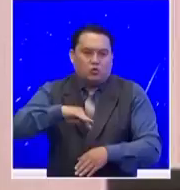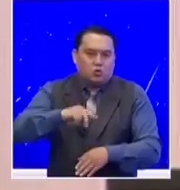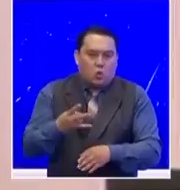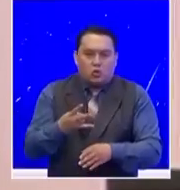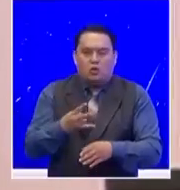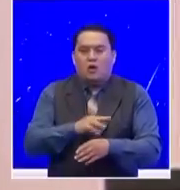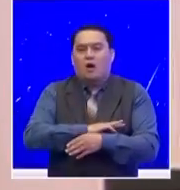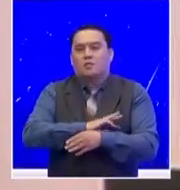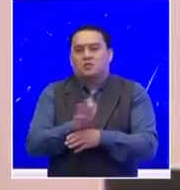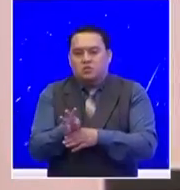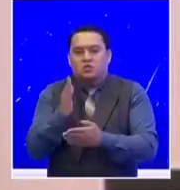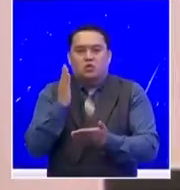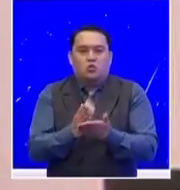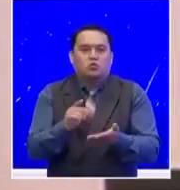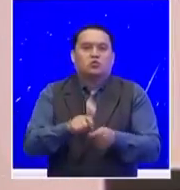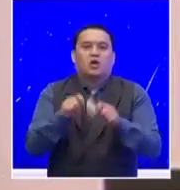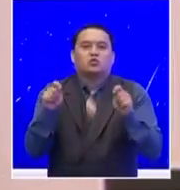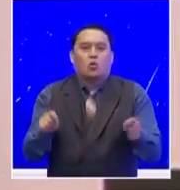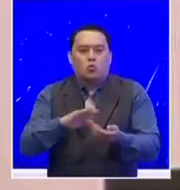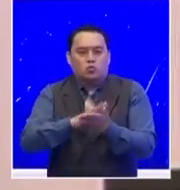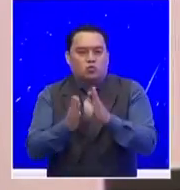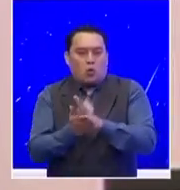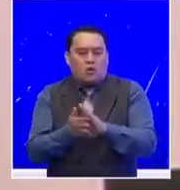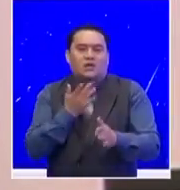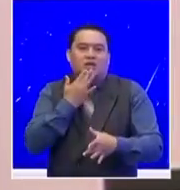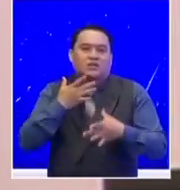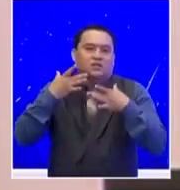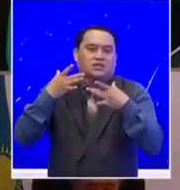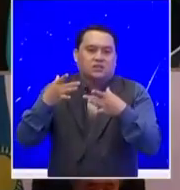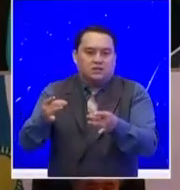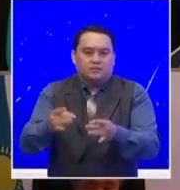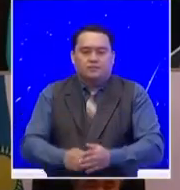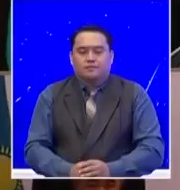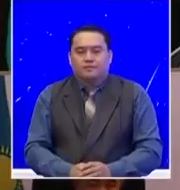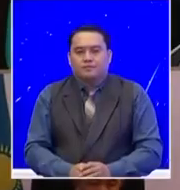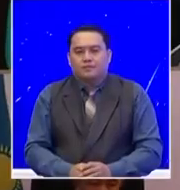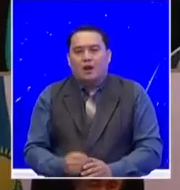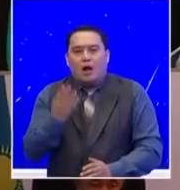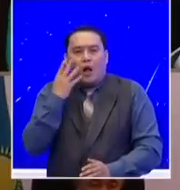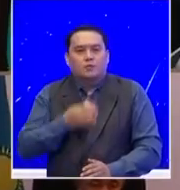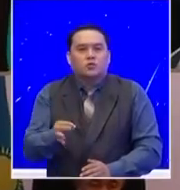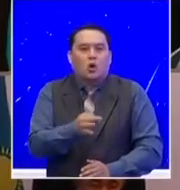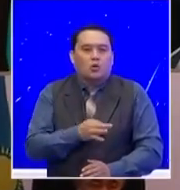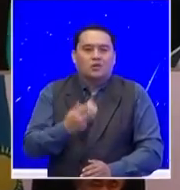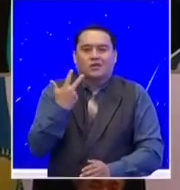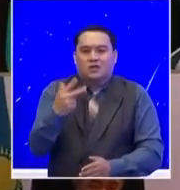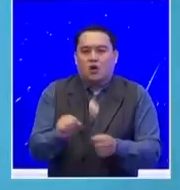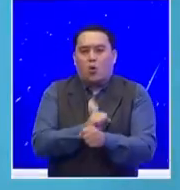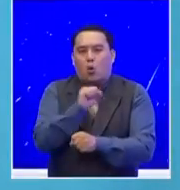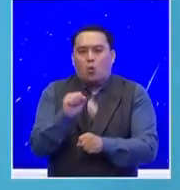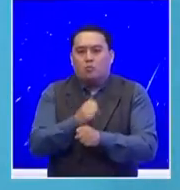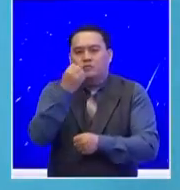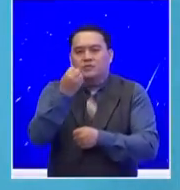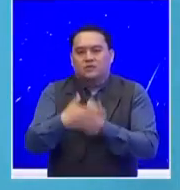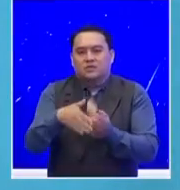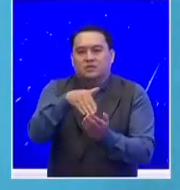и, соответственно, создаем уже условия для дальнейшей экспортной экспансии. В Алматинской области создадут 3 оптово-распределительных центра.